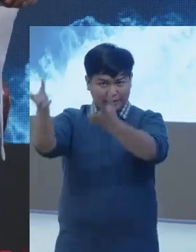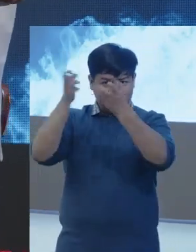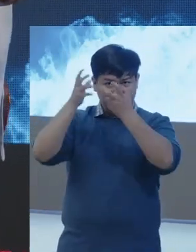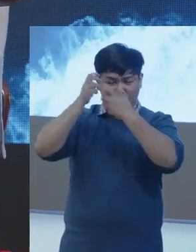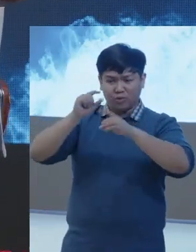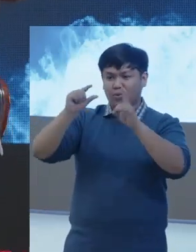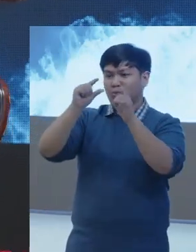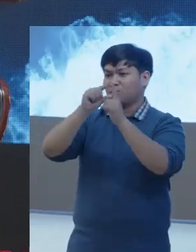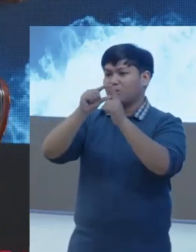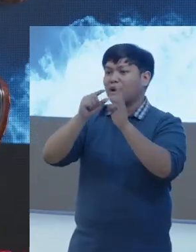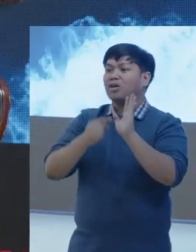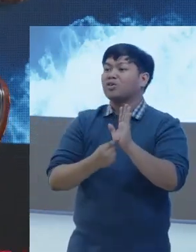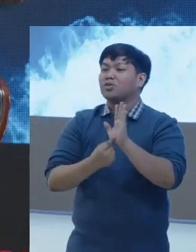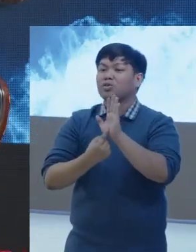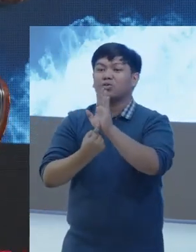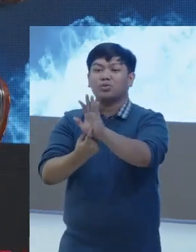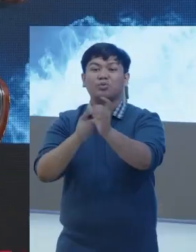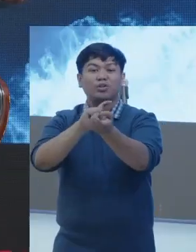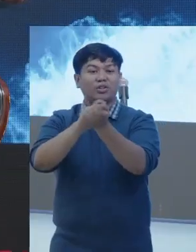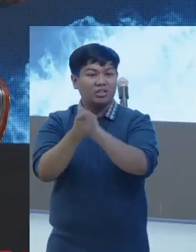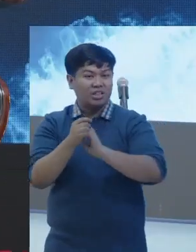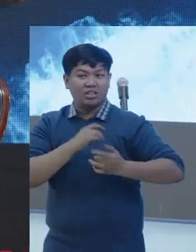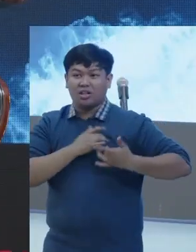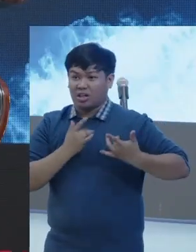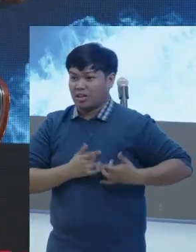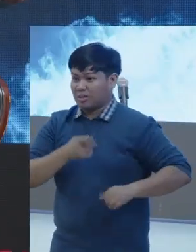Isang pagbabago na tunay.